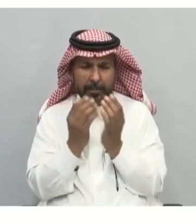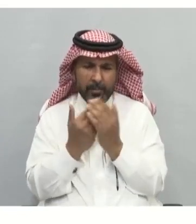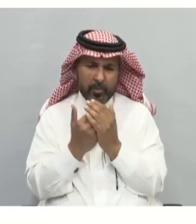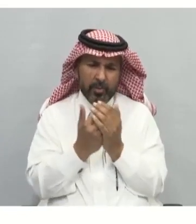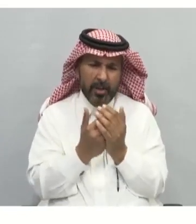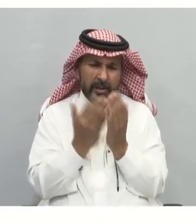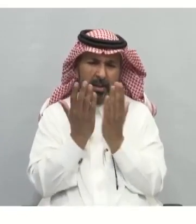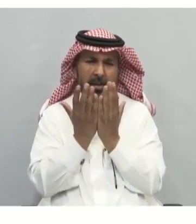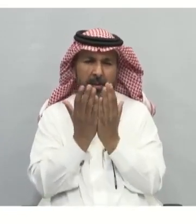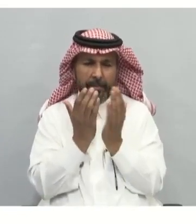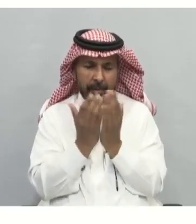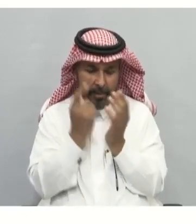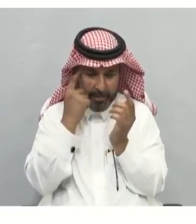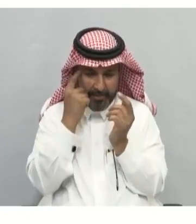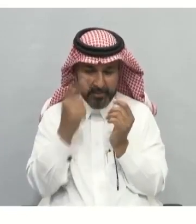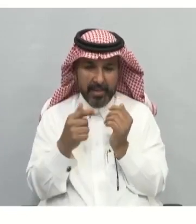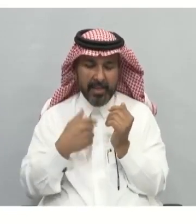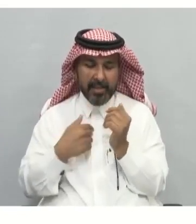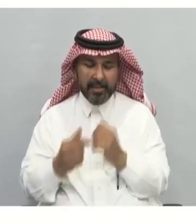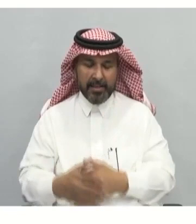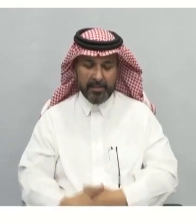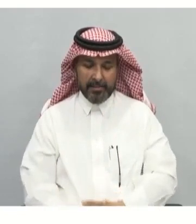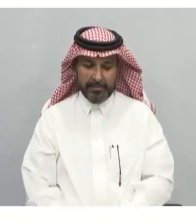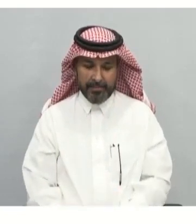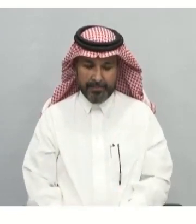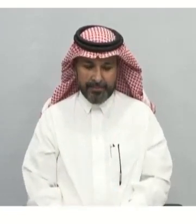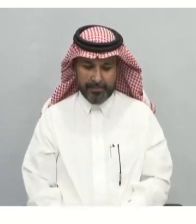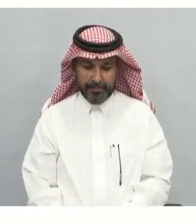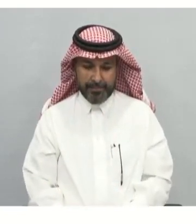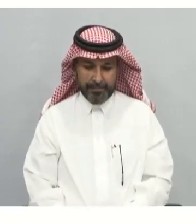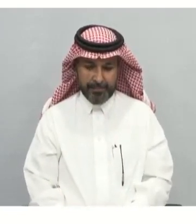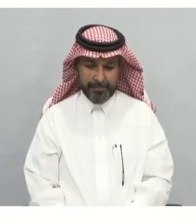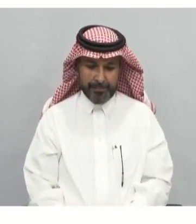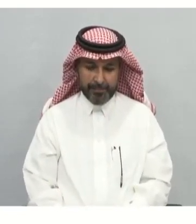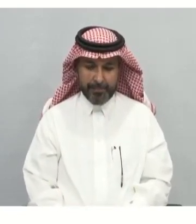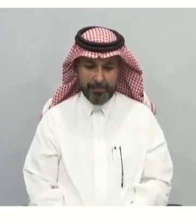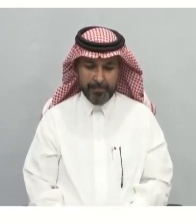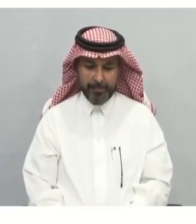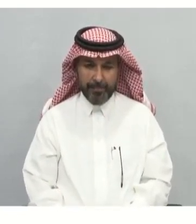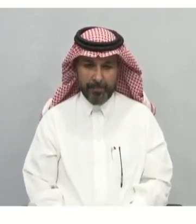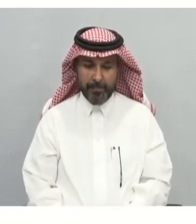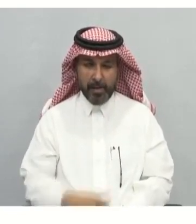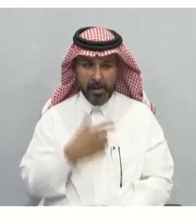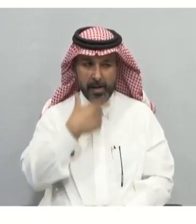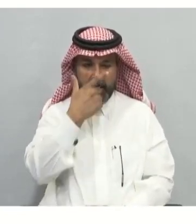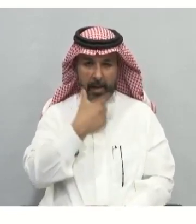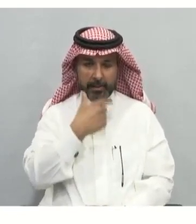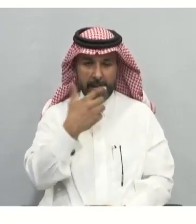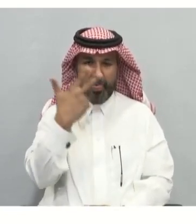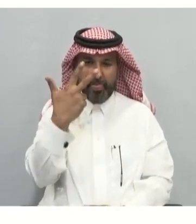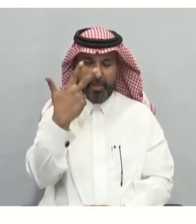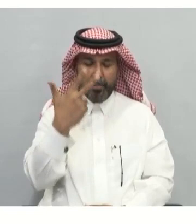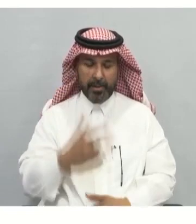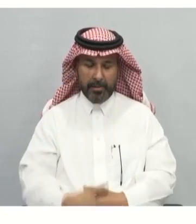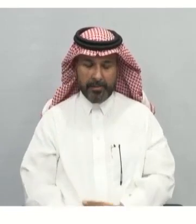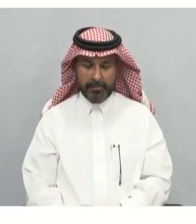ابتلاء الله جل وعلا لعباده المؤمنين كذلكم الحديث الثامن في